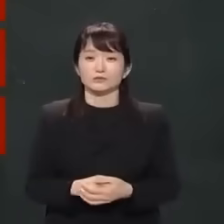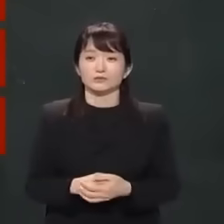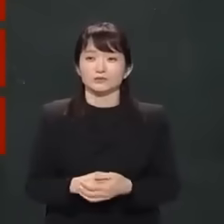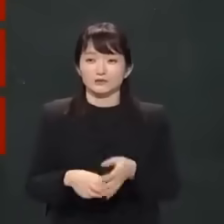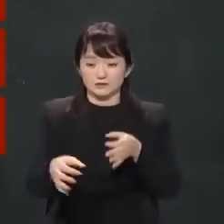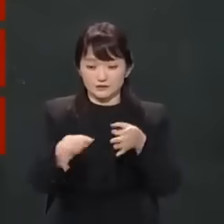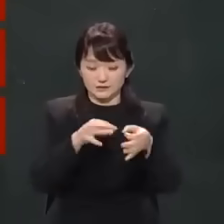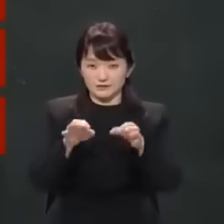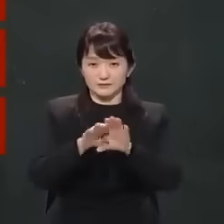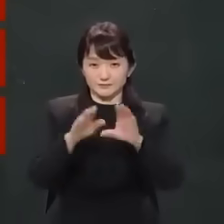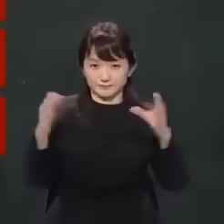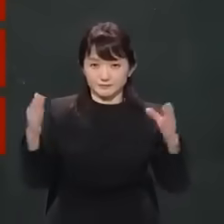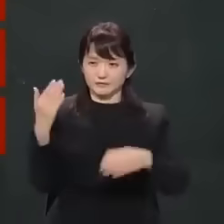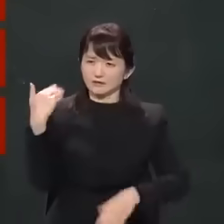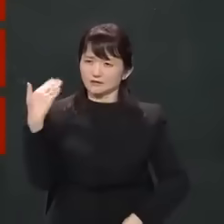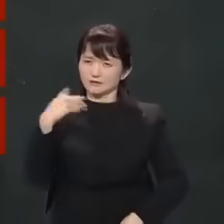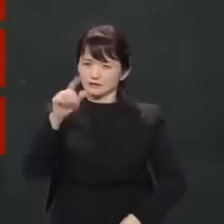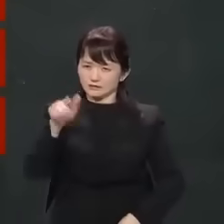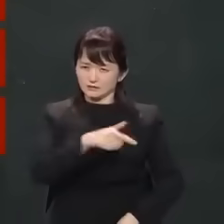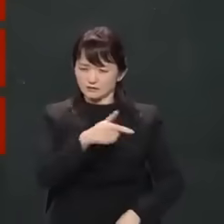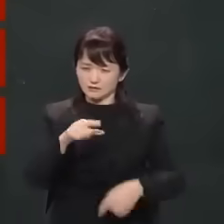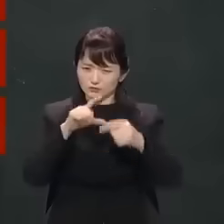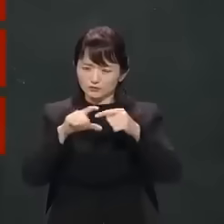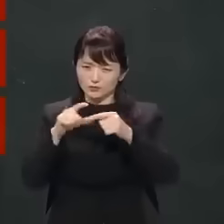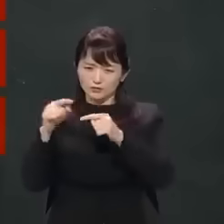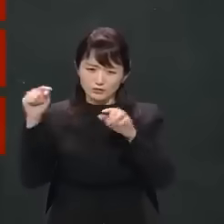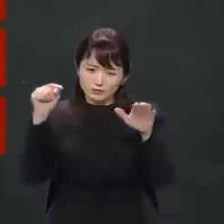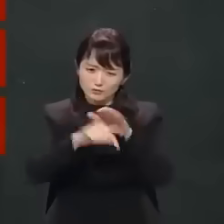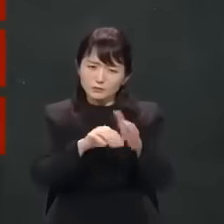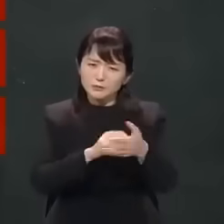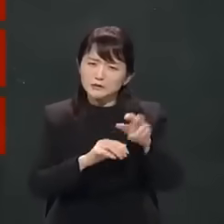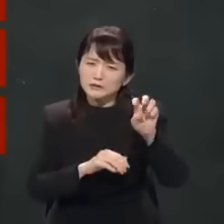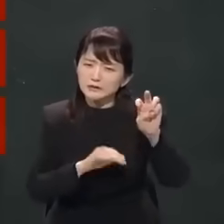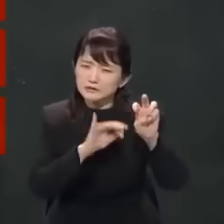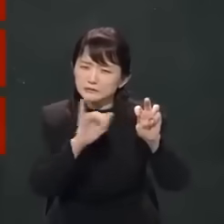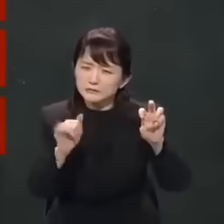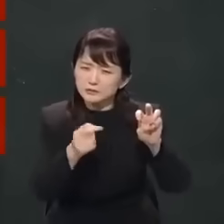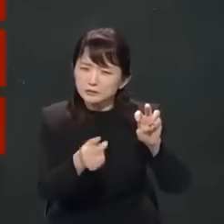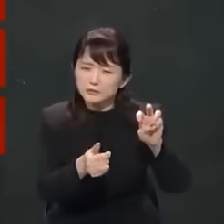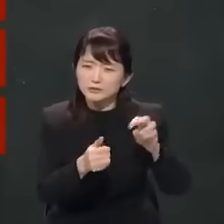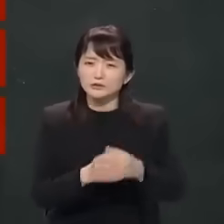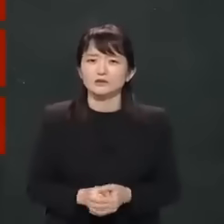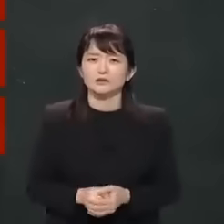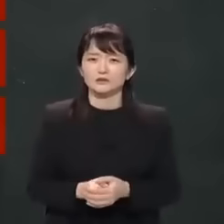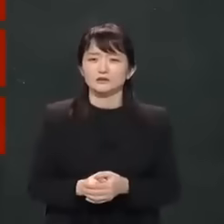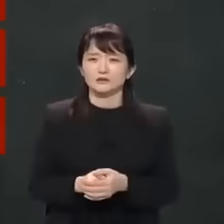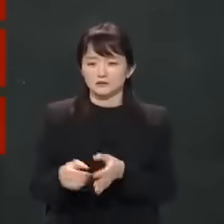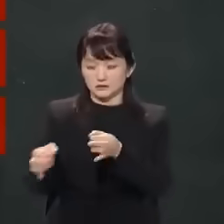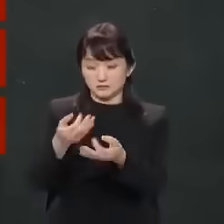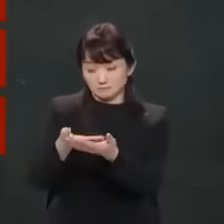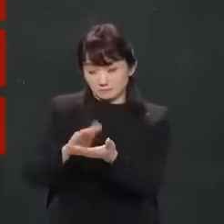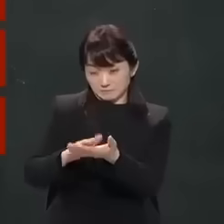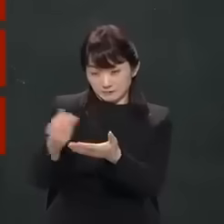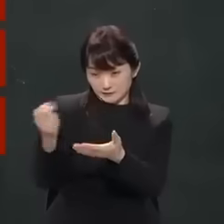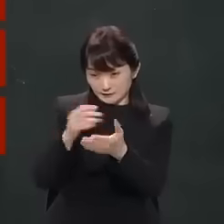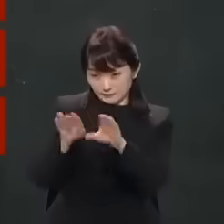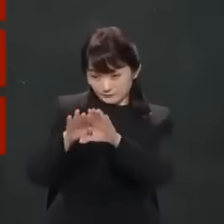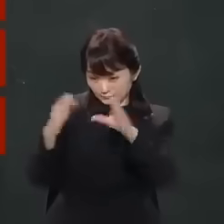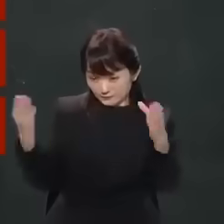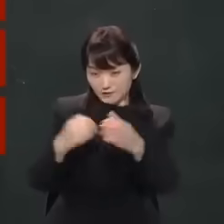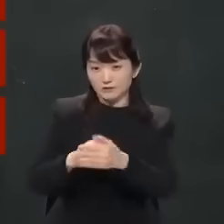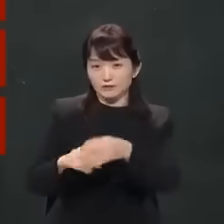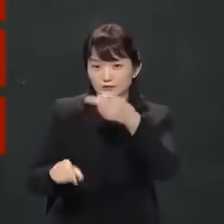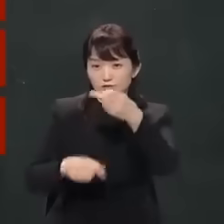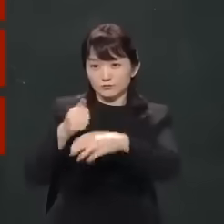열었습니다 그 전까지는 하루 평균 방문객이 2 30명 수준이었는데 이렇게 재단장해 재오픈을 한 이후로 연말까지